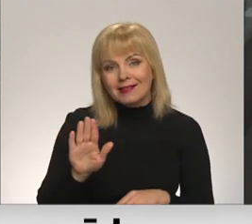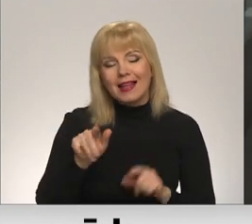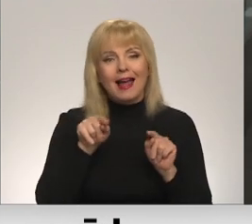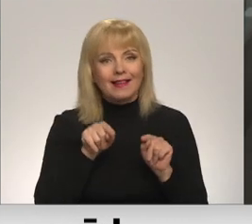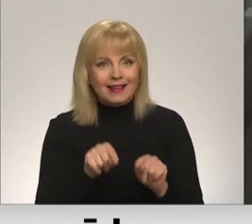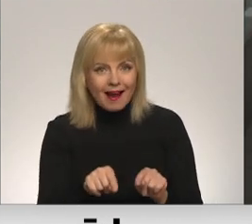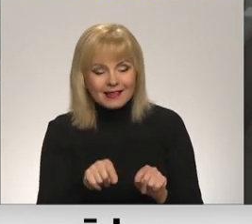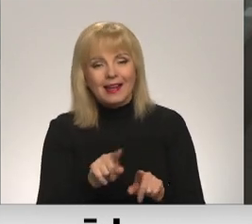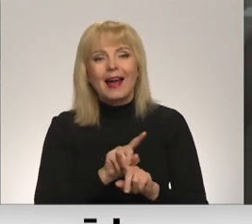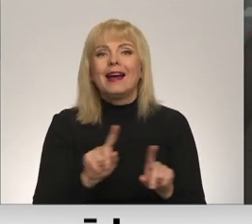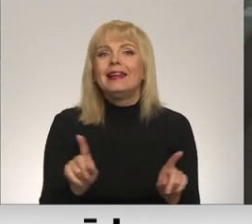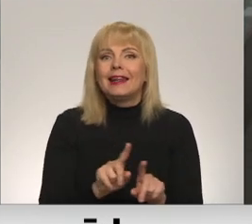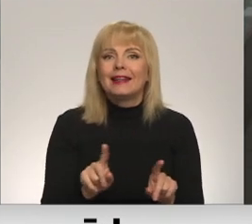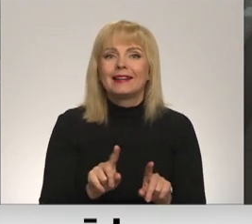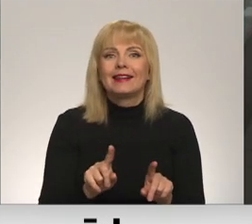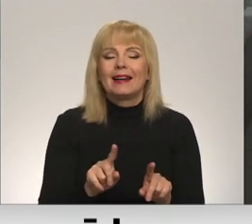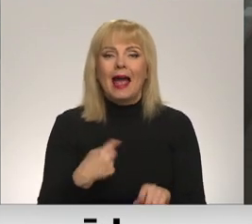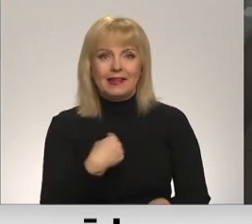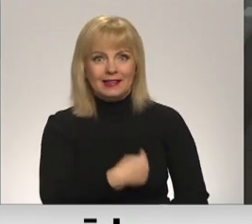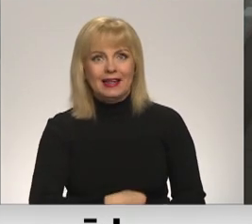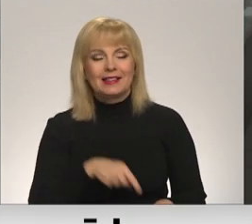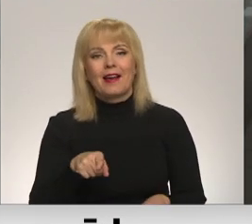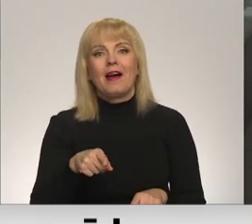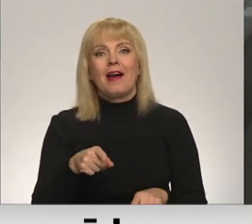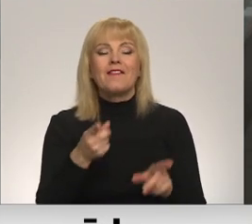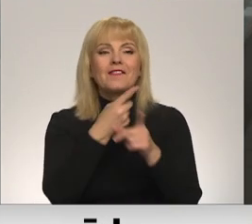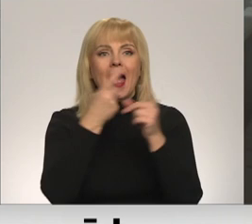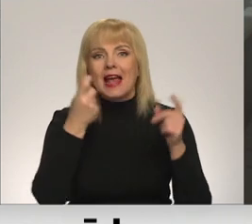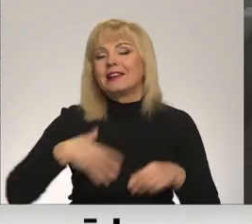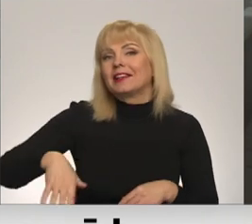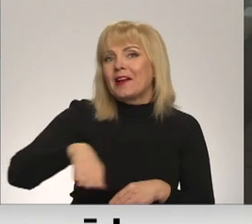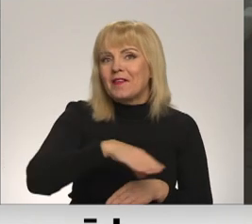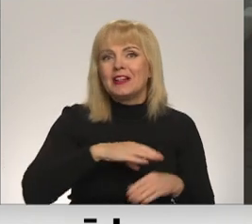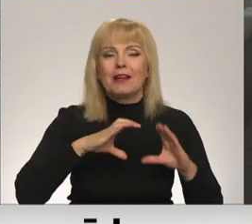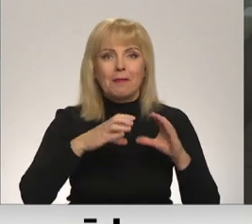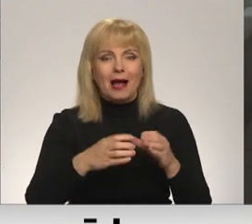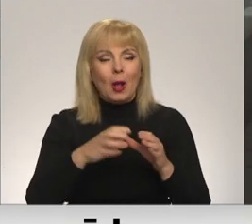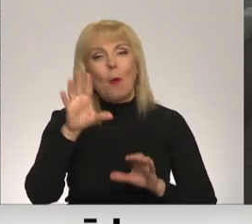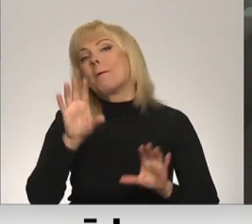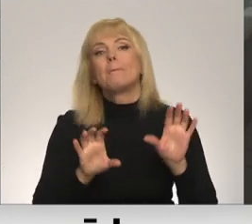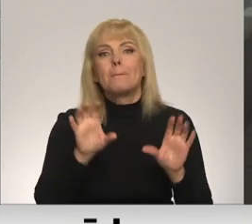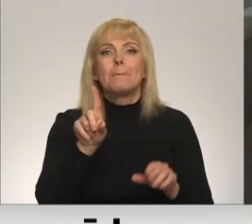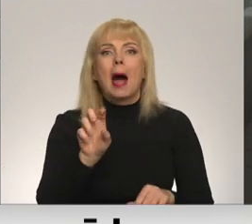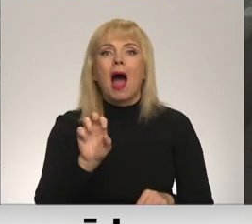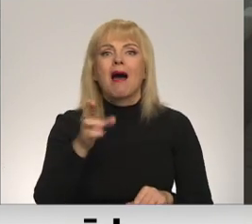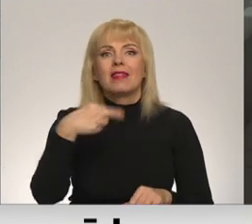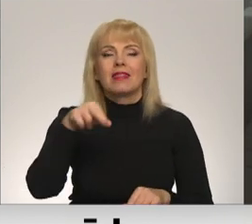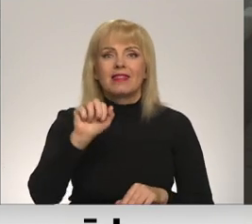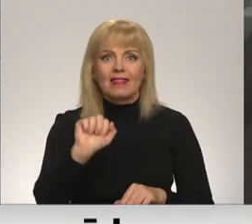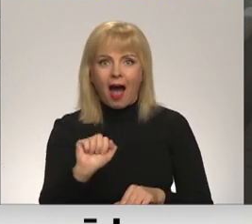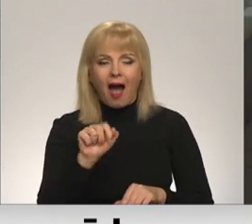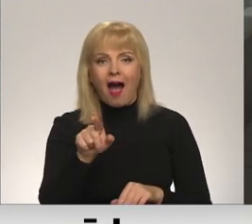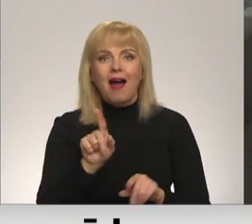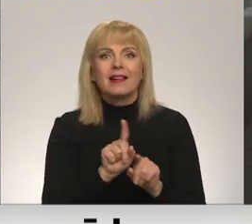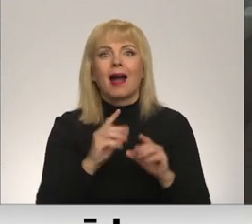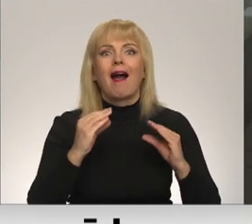tātad tas ir tāds Ķīnas vēstnieks visā pasaulē, tā ir panda. Un viņi ir tādā